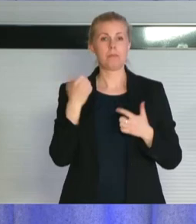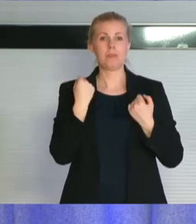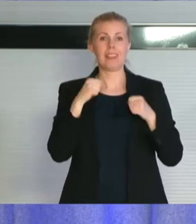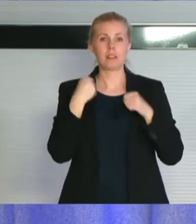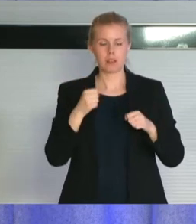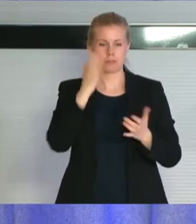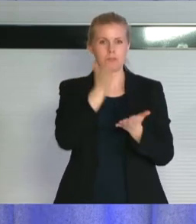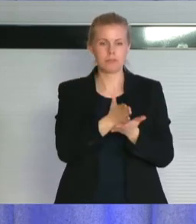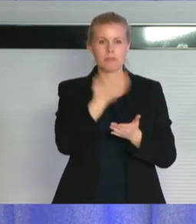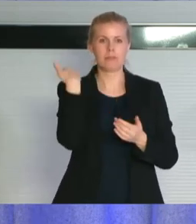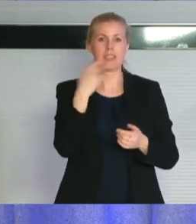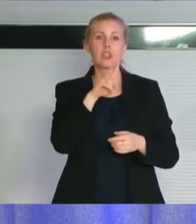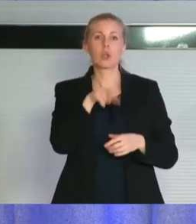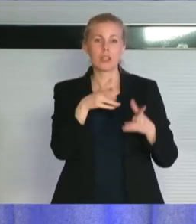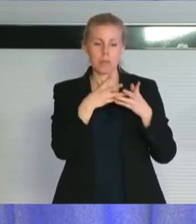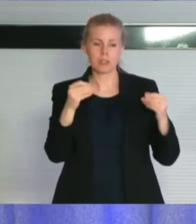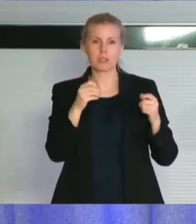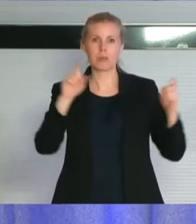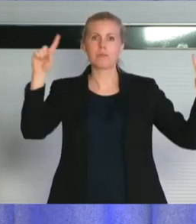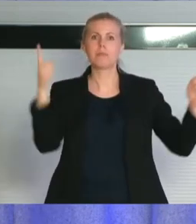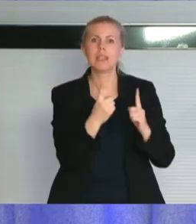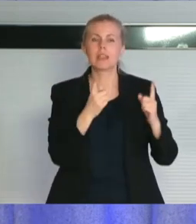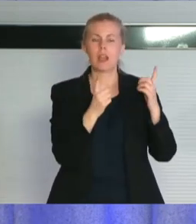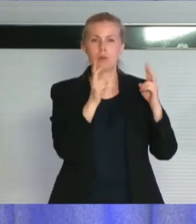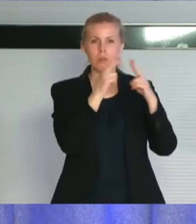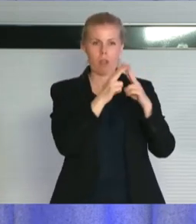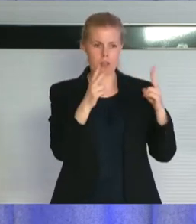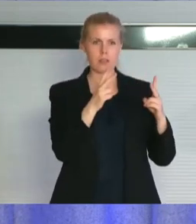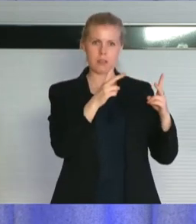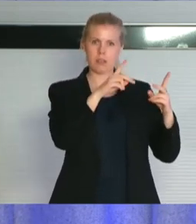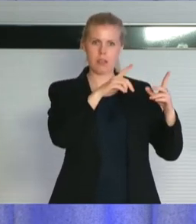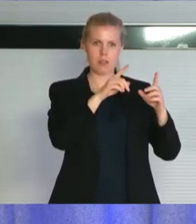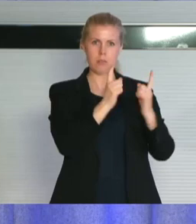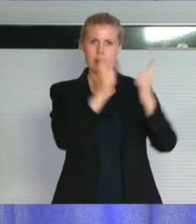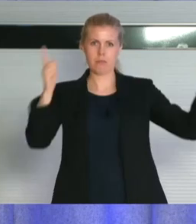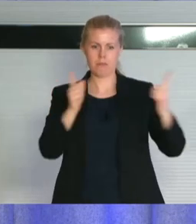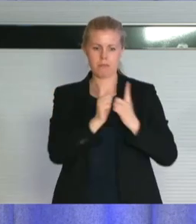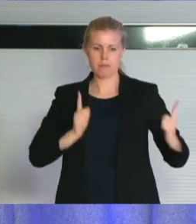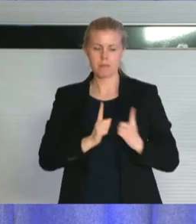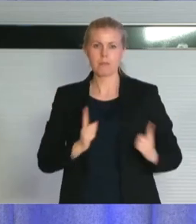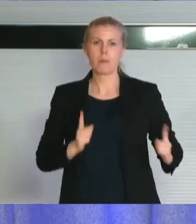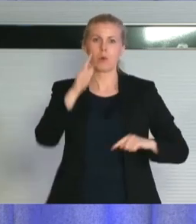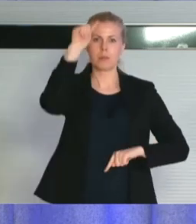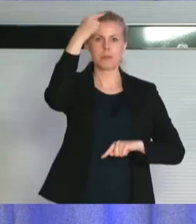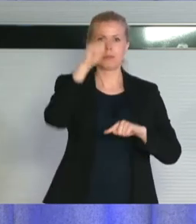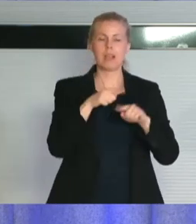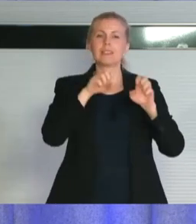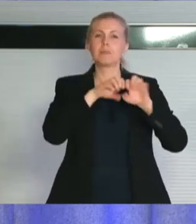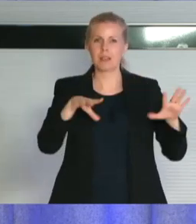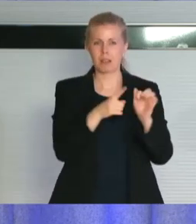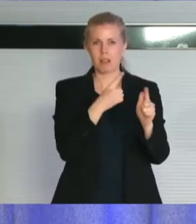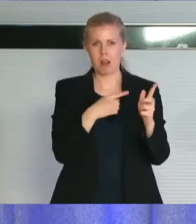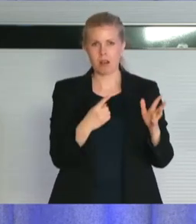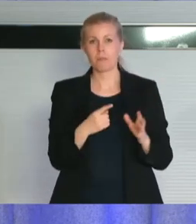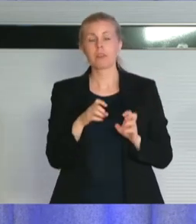mars ført til mindre kontakt mellom folk og dermed en lavere R, et lavere smittetall. Hvis epidemien hadde